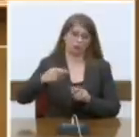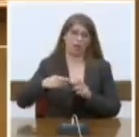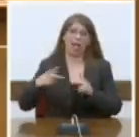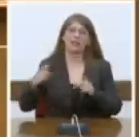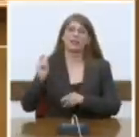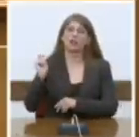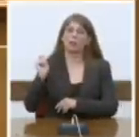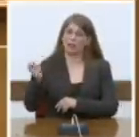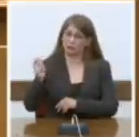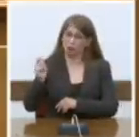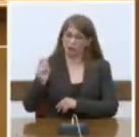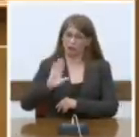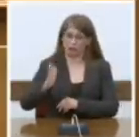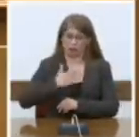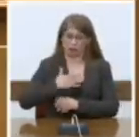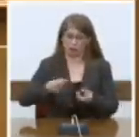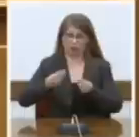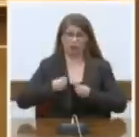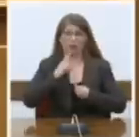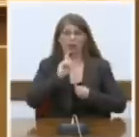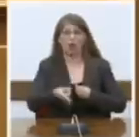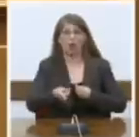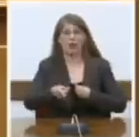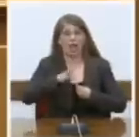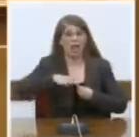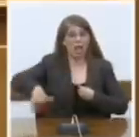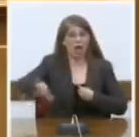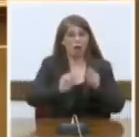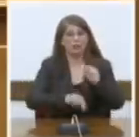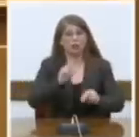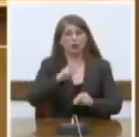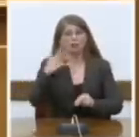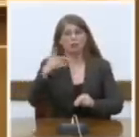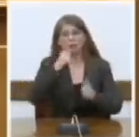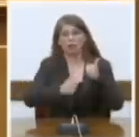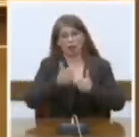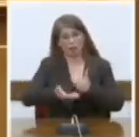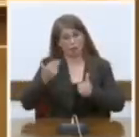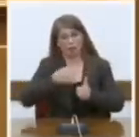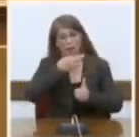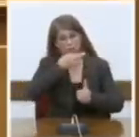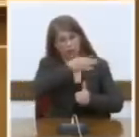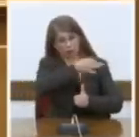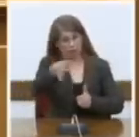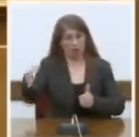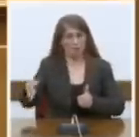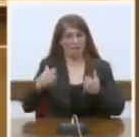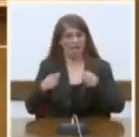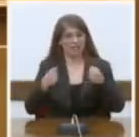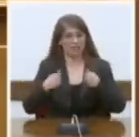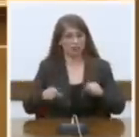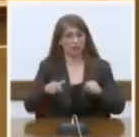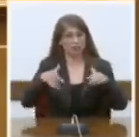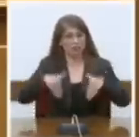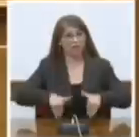ο ελληνικός λαός στις εκλογές της 25ης Ιουνίου. Δηλώνουμε εκ των προτέρων ότι θα ασκήσουμε τα καθήκοντα αυτά με απόλυτο σεβασμό